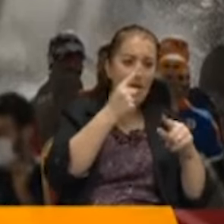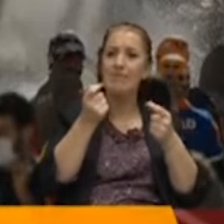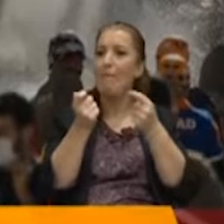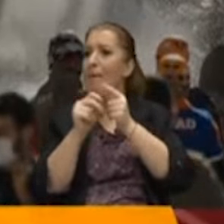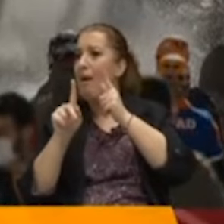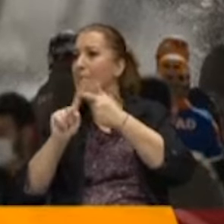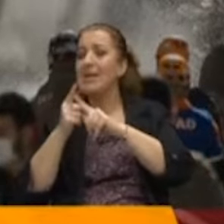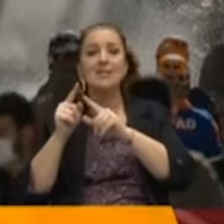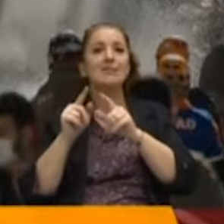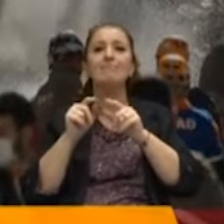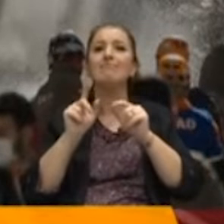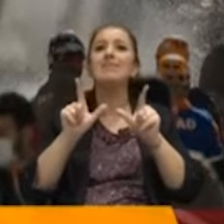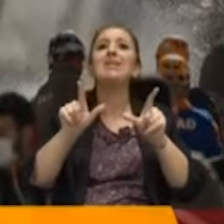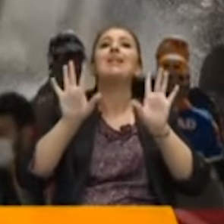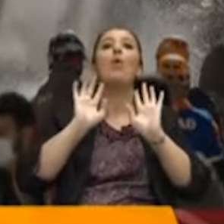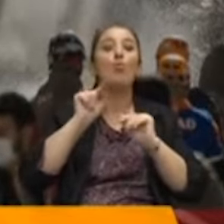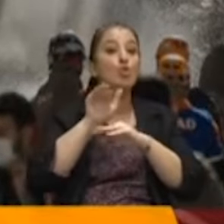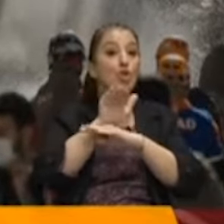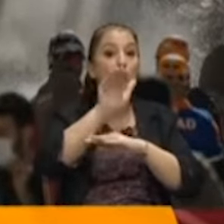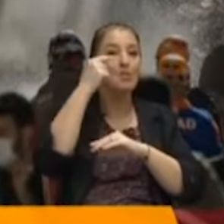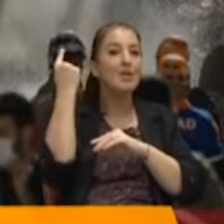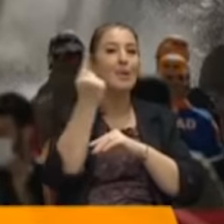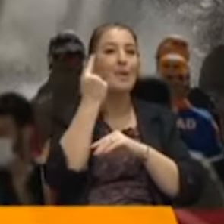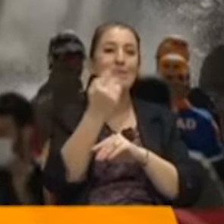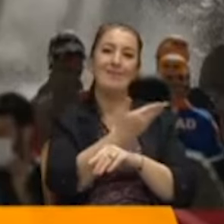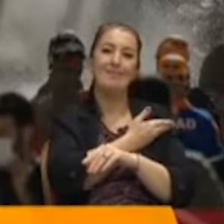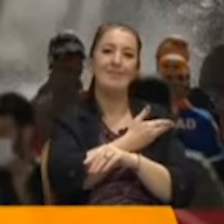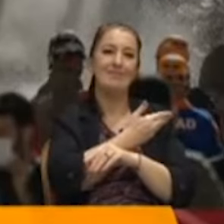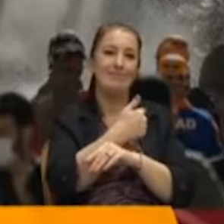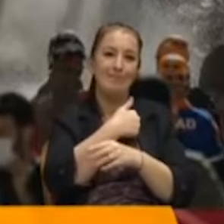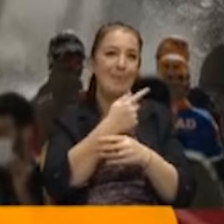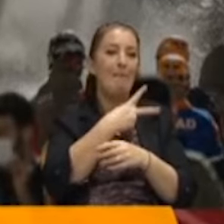yok. Bunu yaşamış bir hemşeriniz, belediye